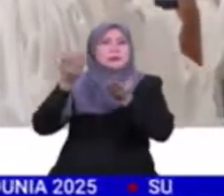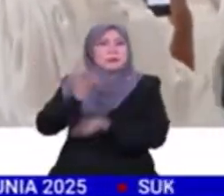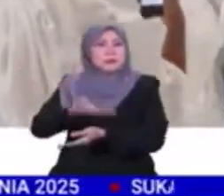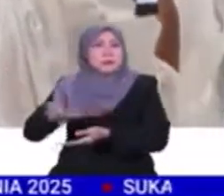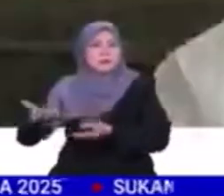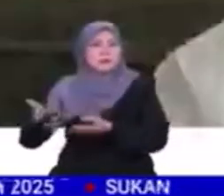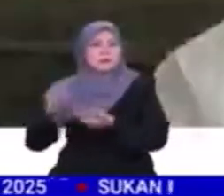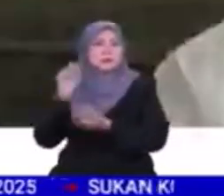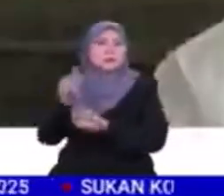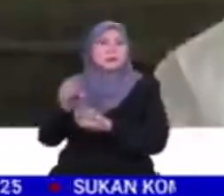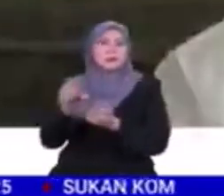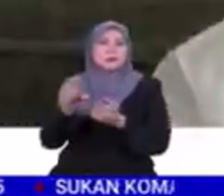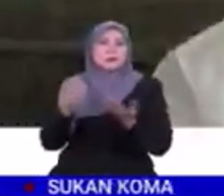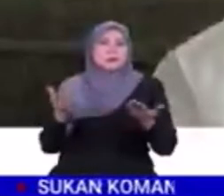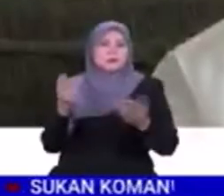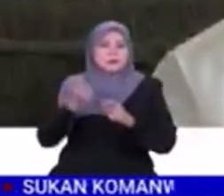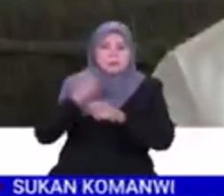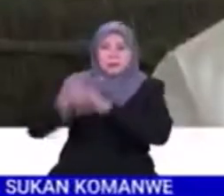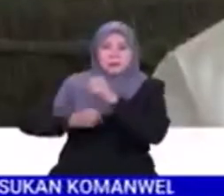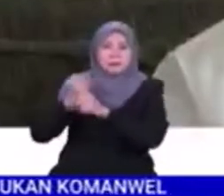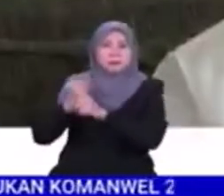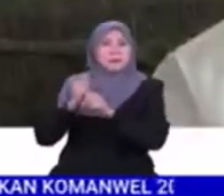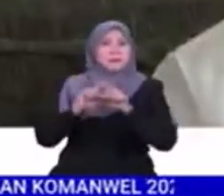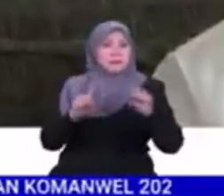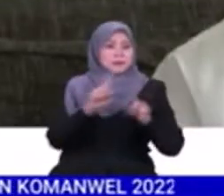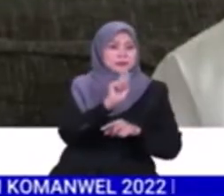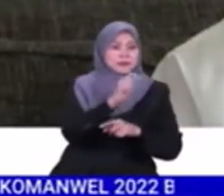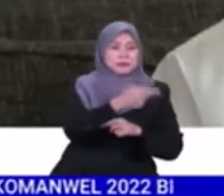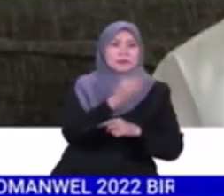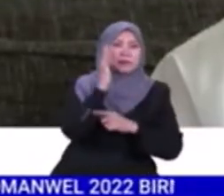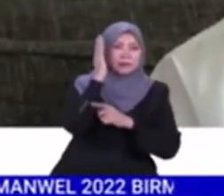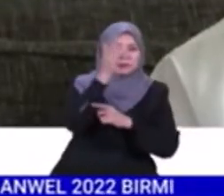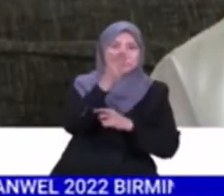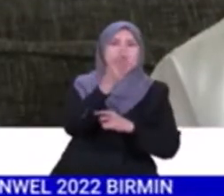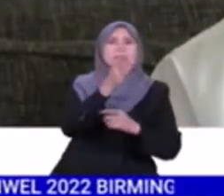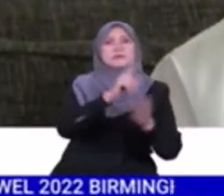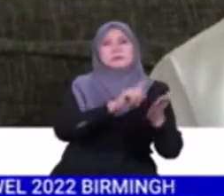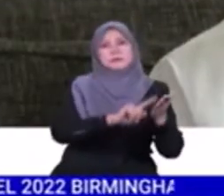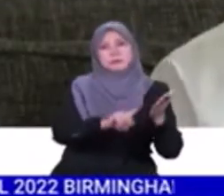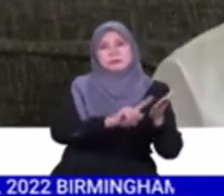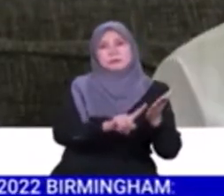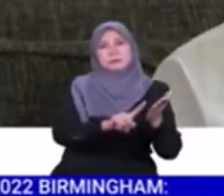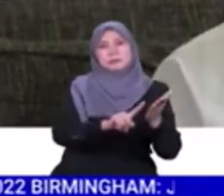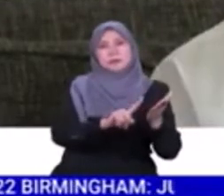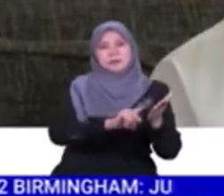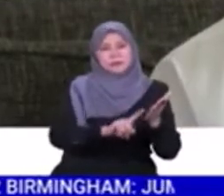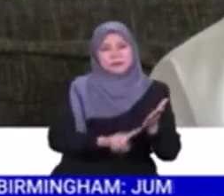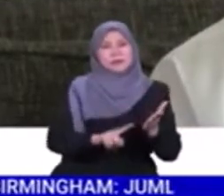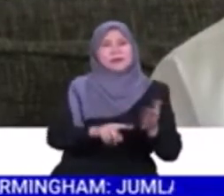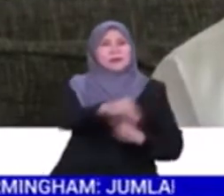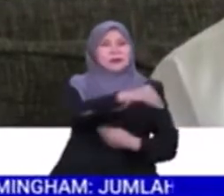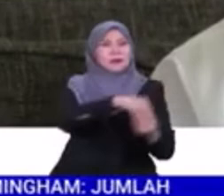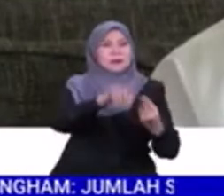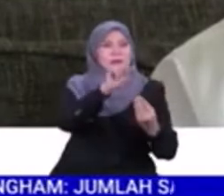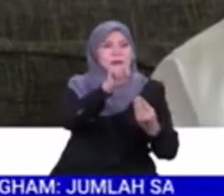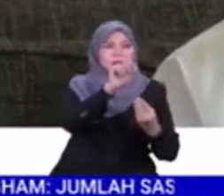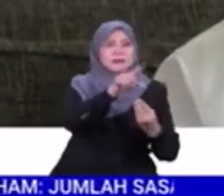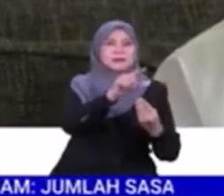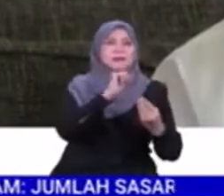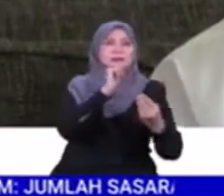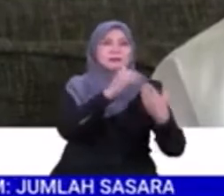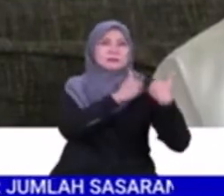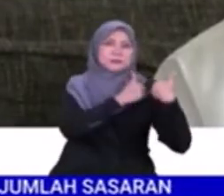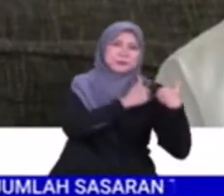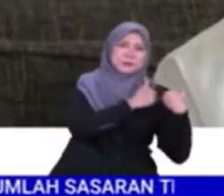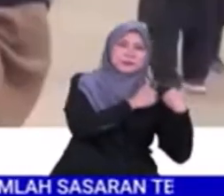yang sama juga, TH perlu mencari jalan supaya semakan bayaran haji tidak akan membebankan